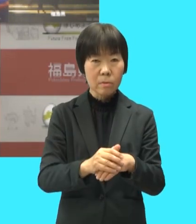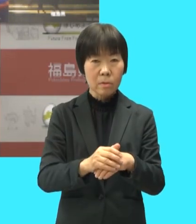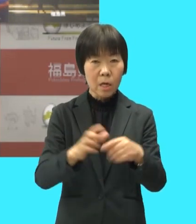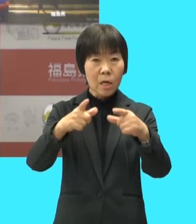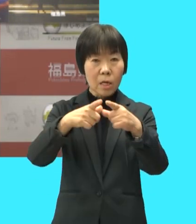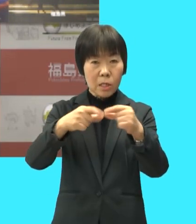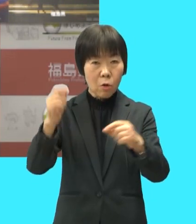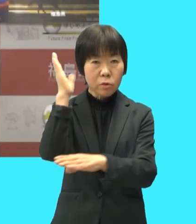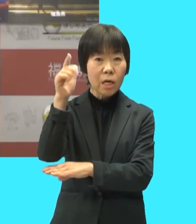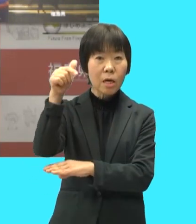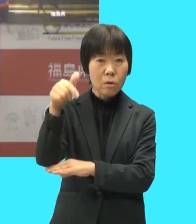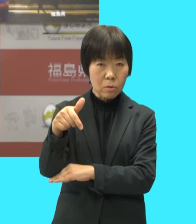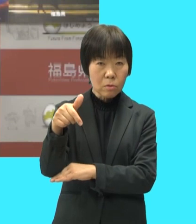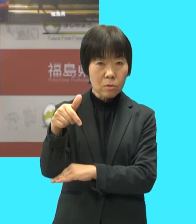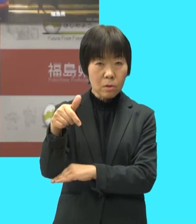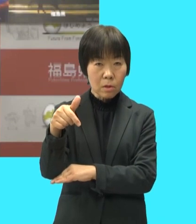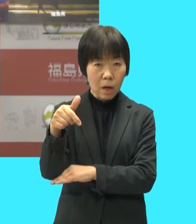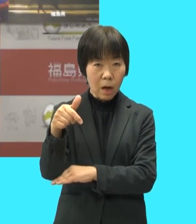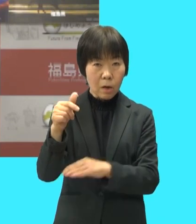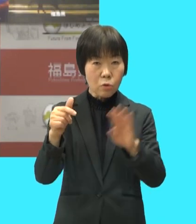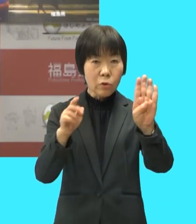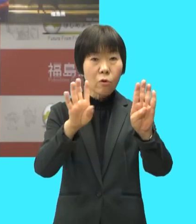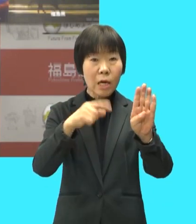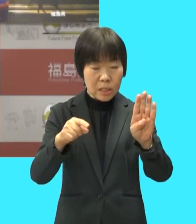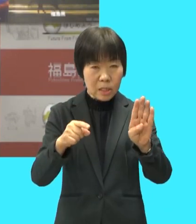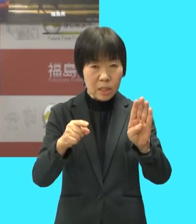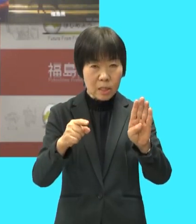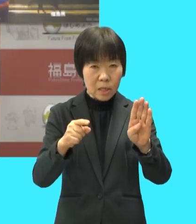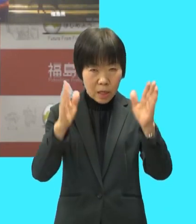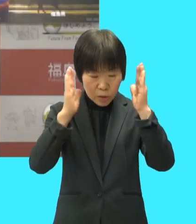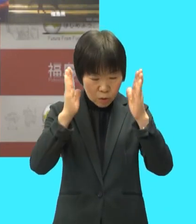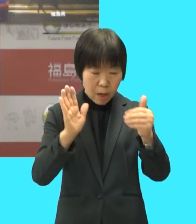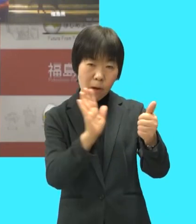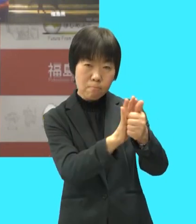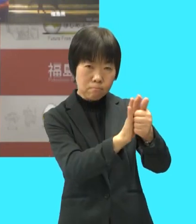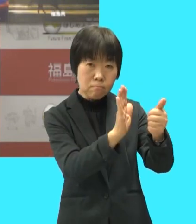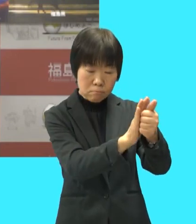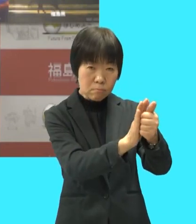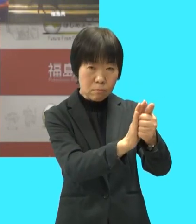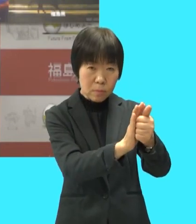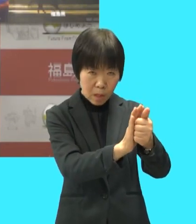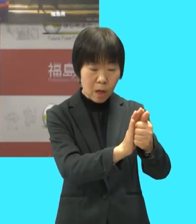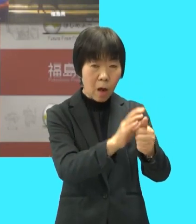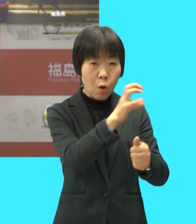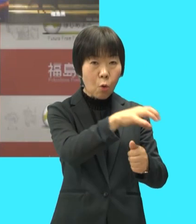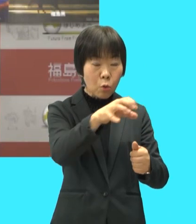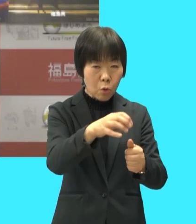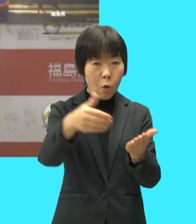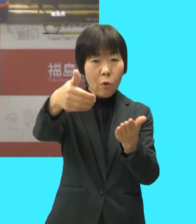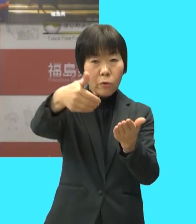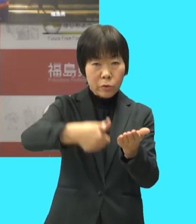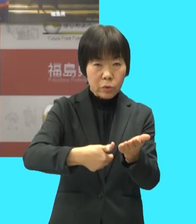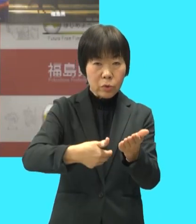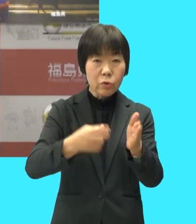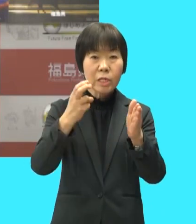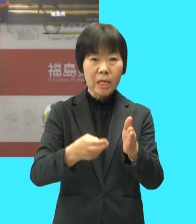府としてこの4県にしっかりと力を注いであげて、まずこの4県の輸入規制が緩